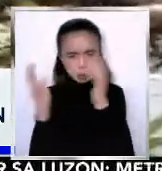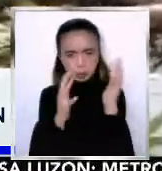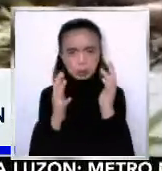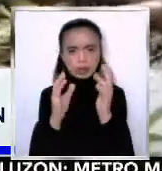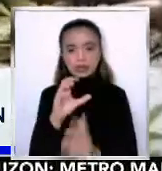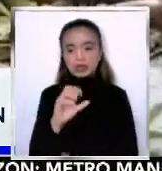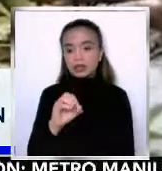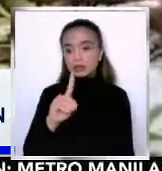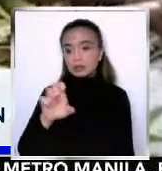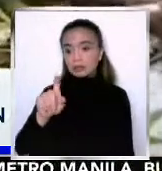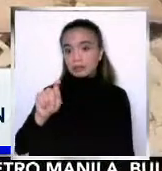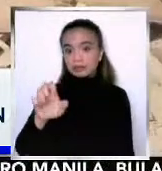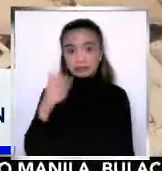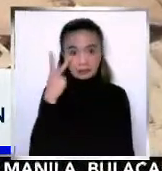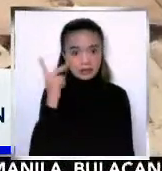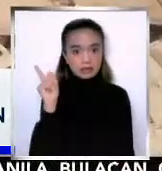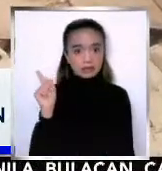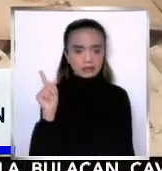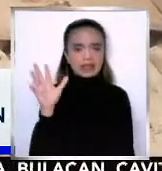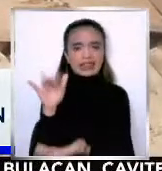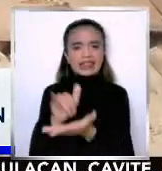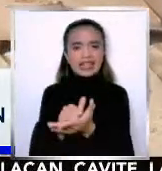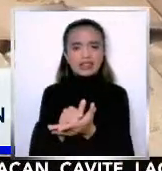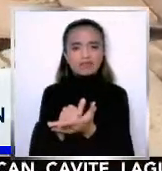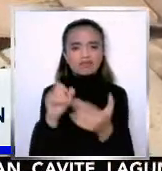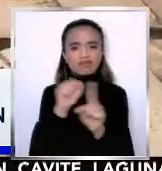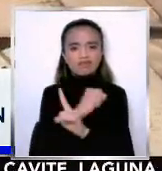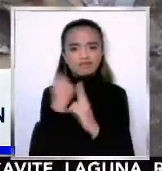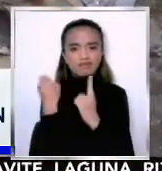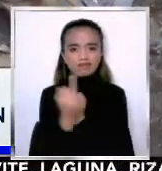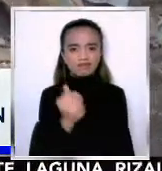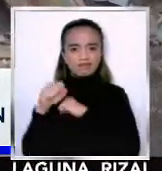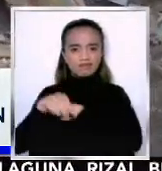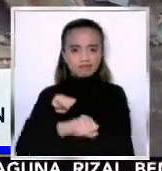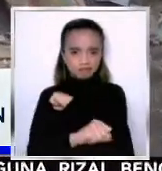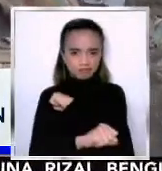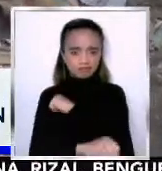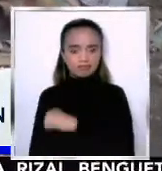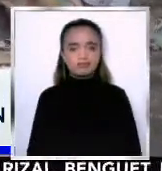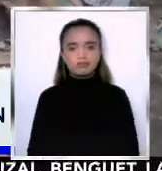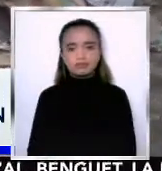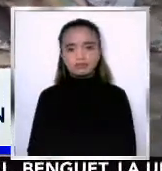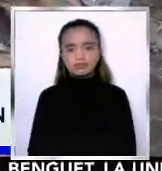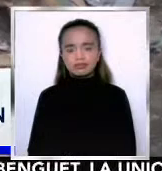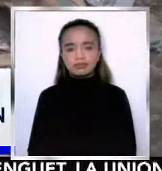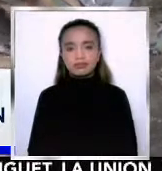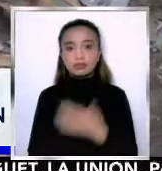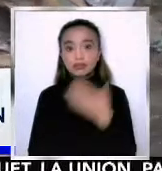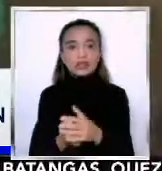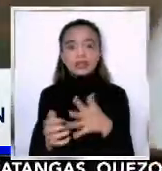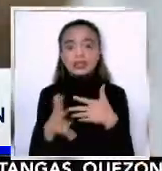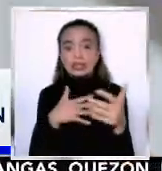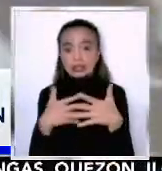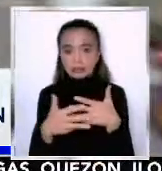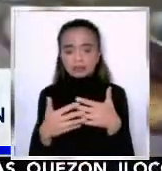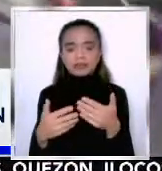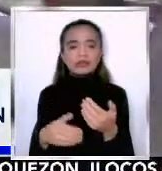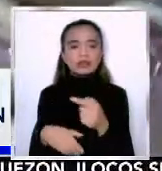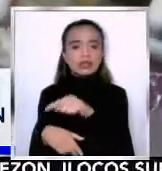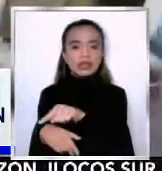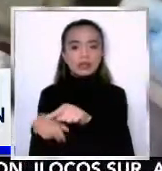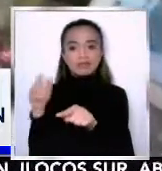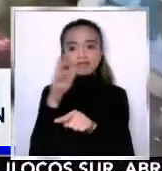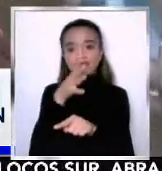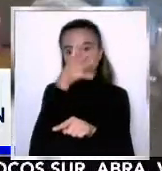na ang naging hitsura ng Sipalay. Ang dating kulay berde ay napuno ng puti.